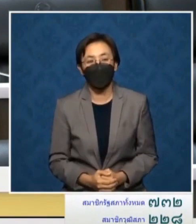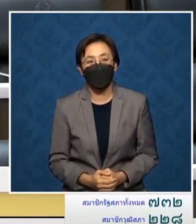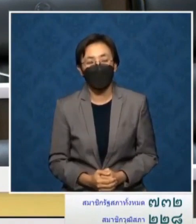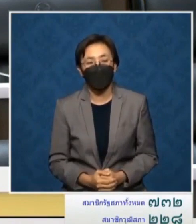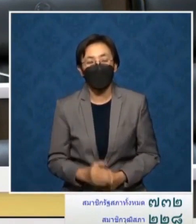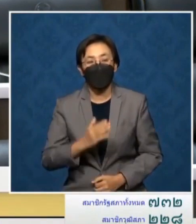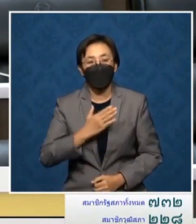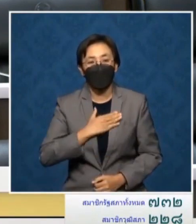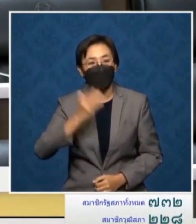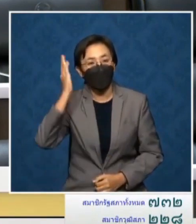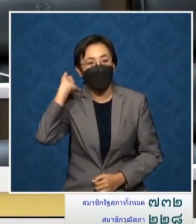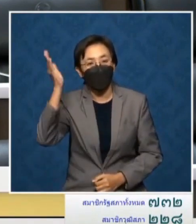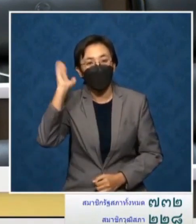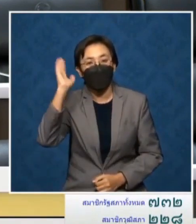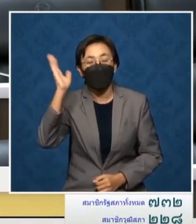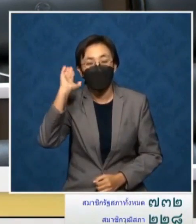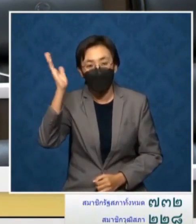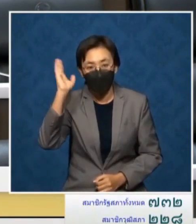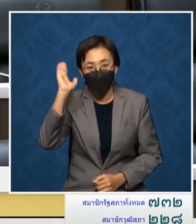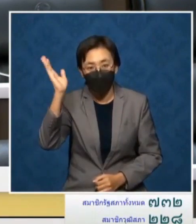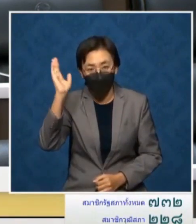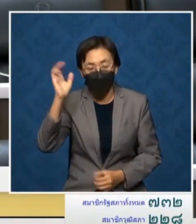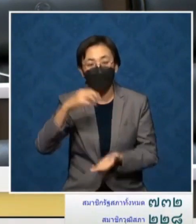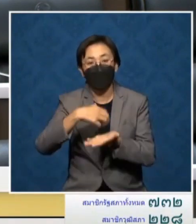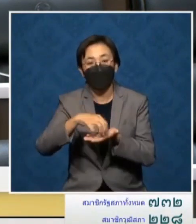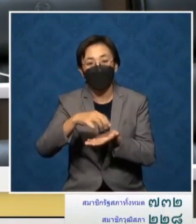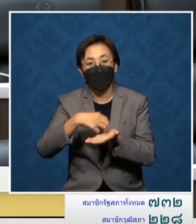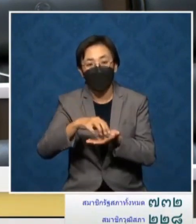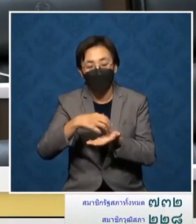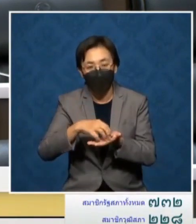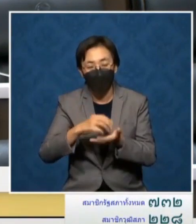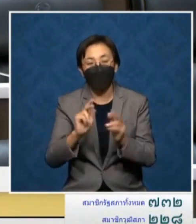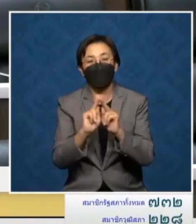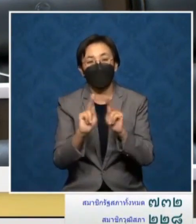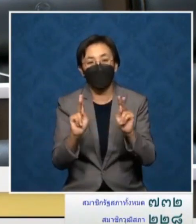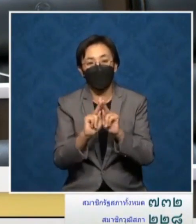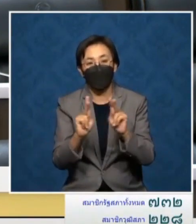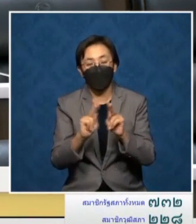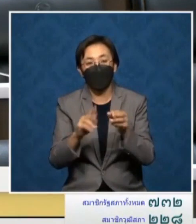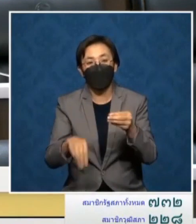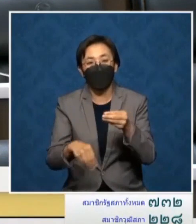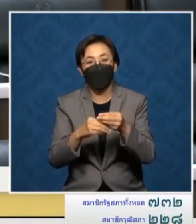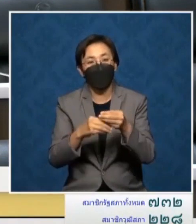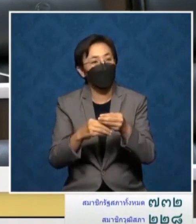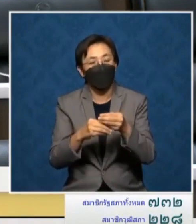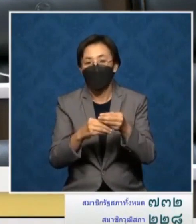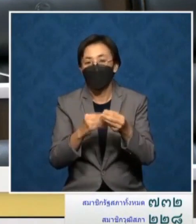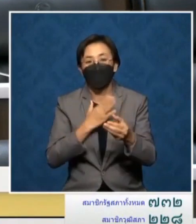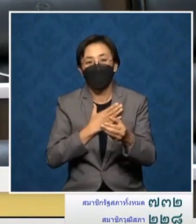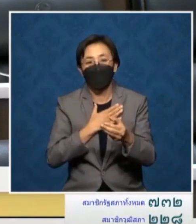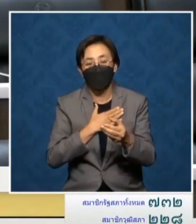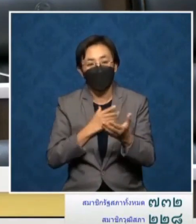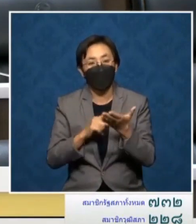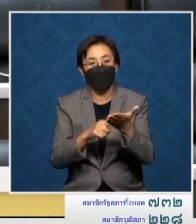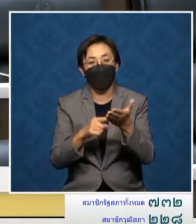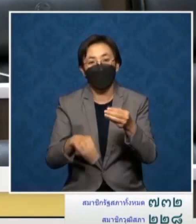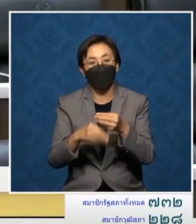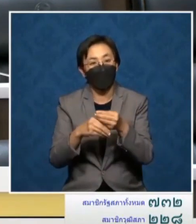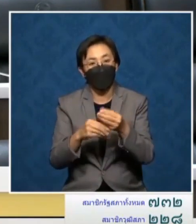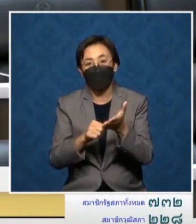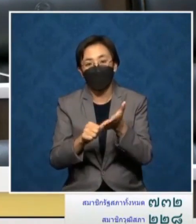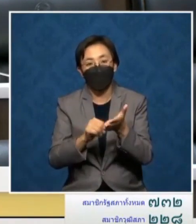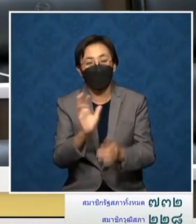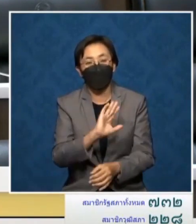านการลงคะแนนเลือกตั้งและควรพิจารณาให้เหมาะสมกับสัดส่วนผู้ลงคะแนนเลือกตั้งตามความเป็นจริงด้านฝั่งเพื่อไท